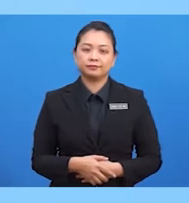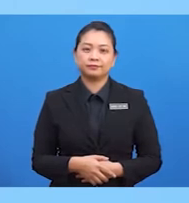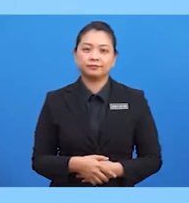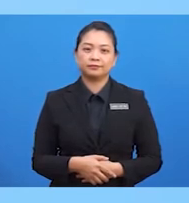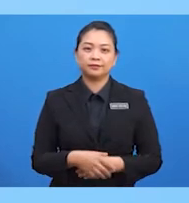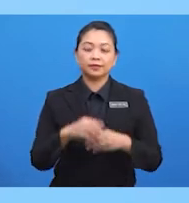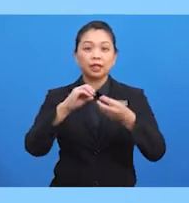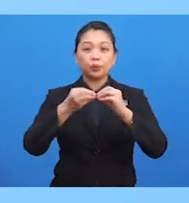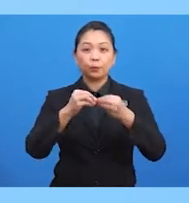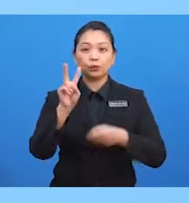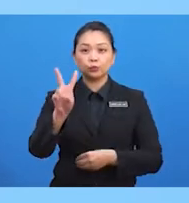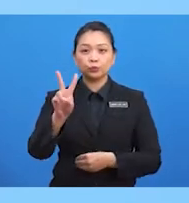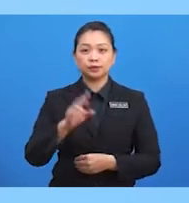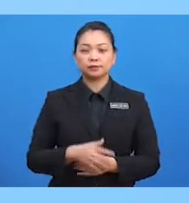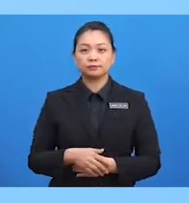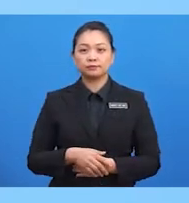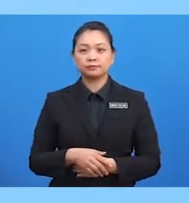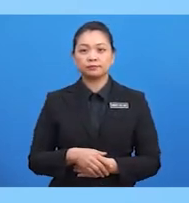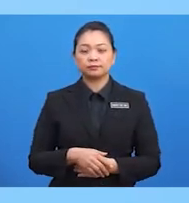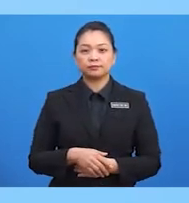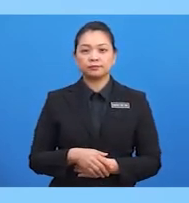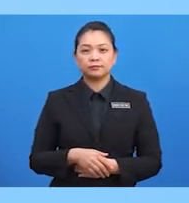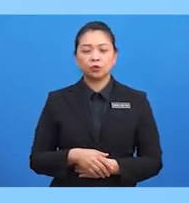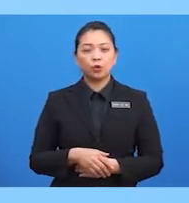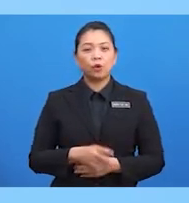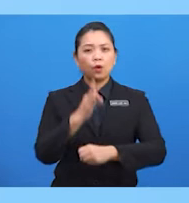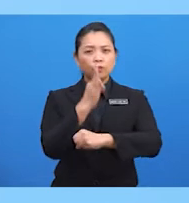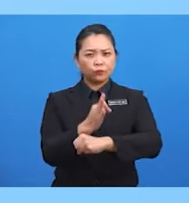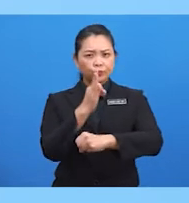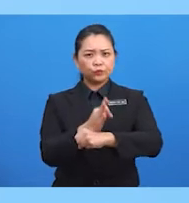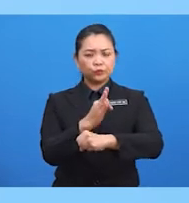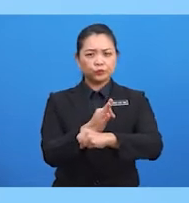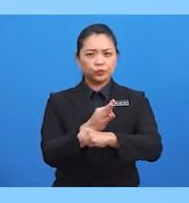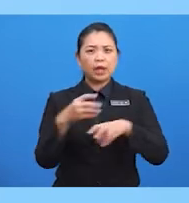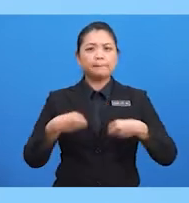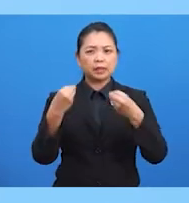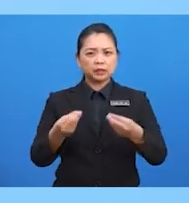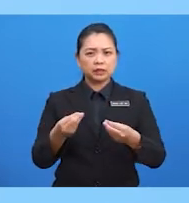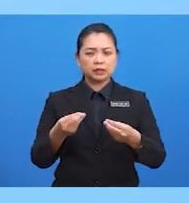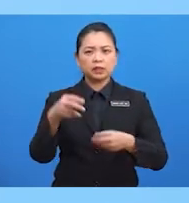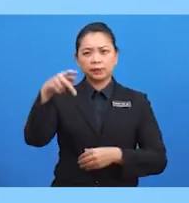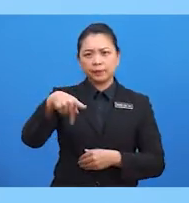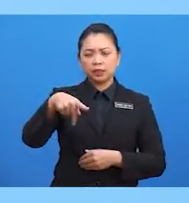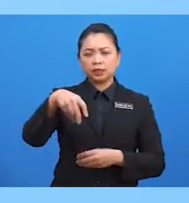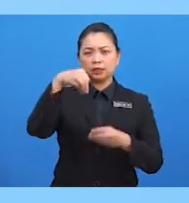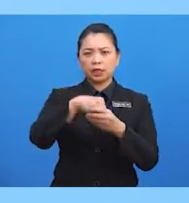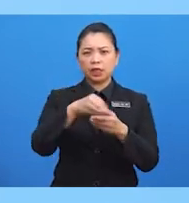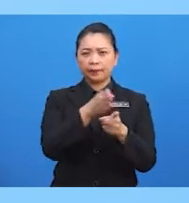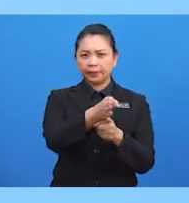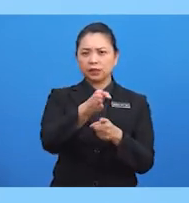Soalan nombor 2. Nyatakan fungsi-fungsi bagi P dalam